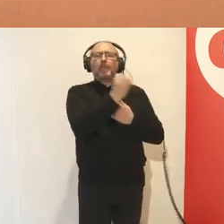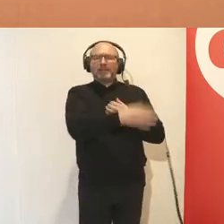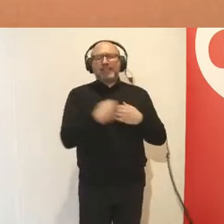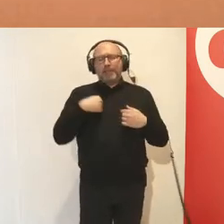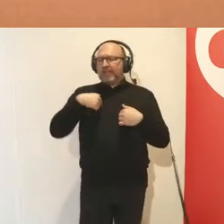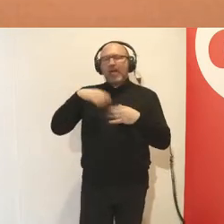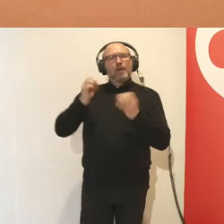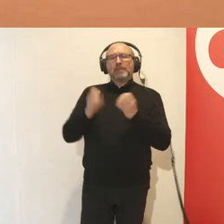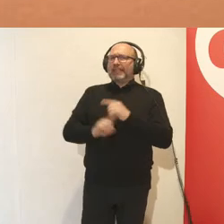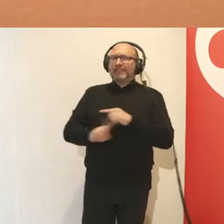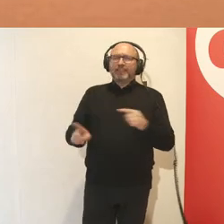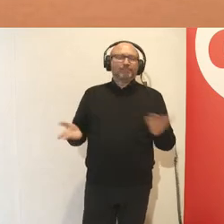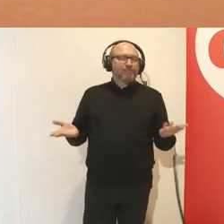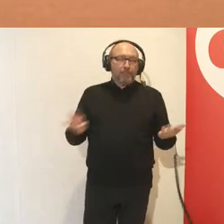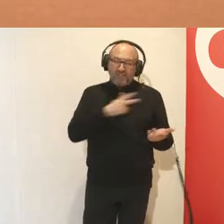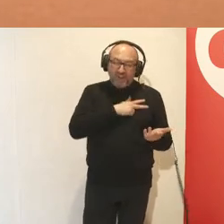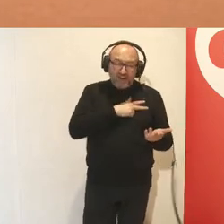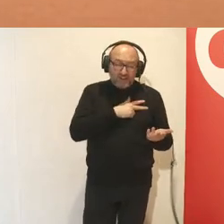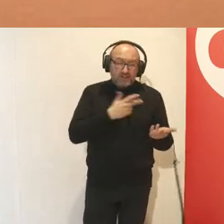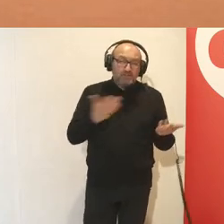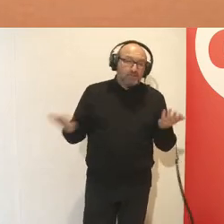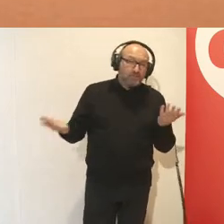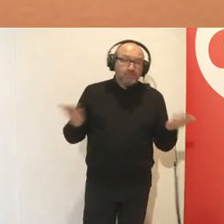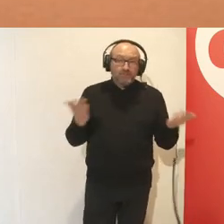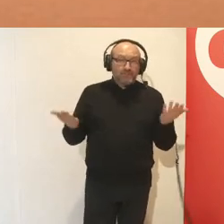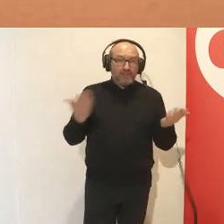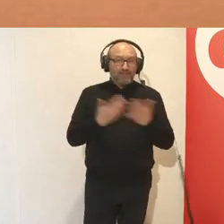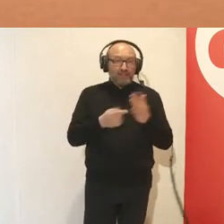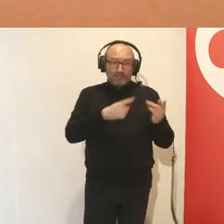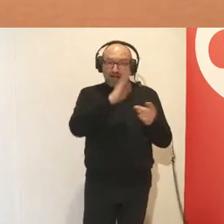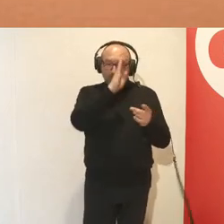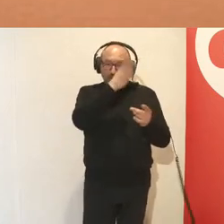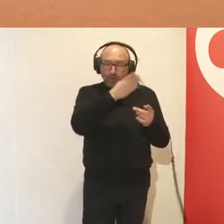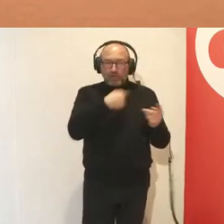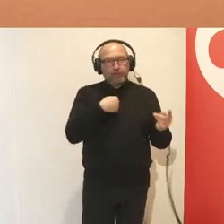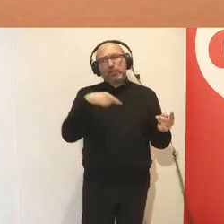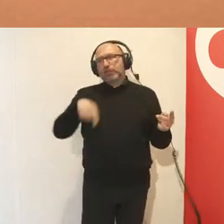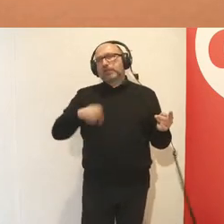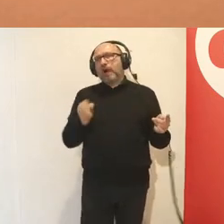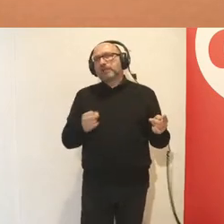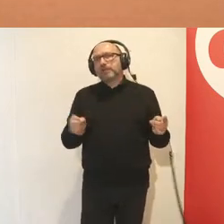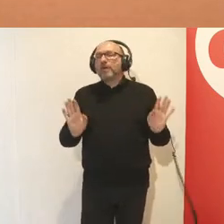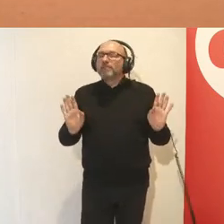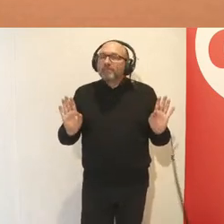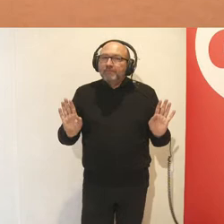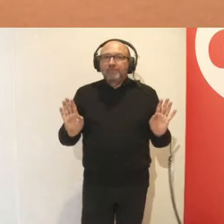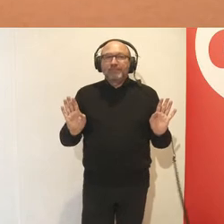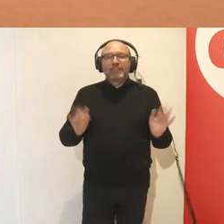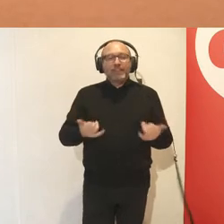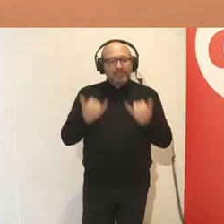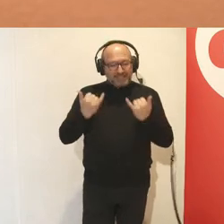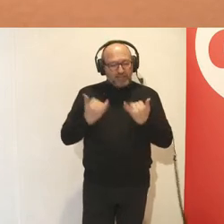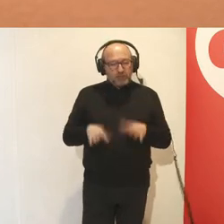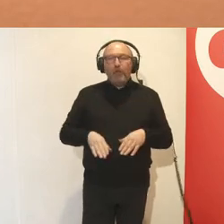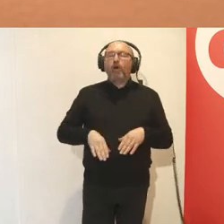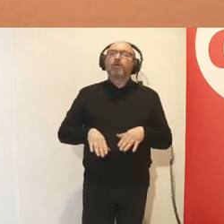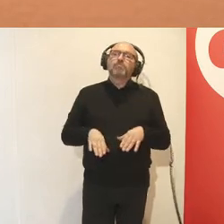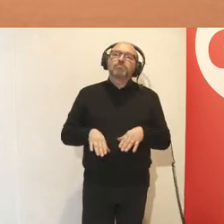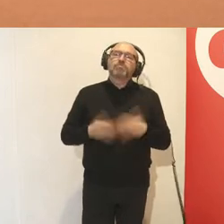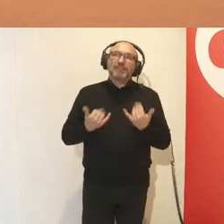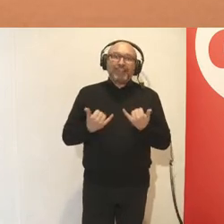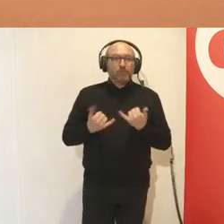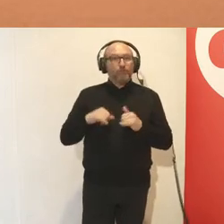denen irgendwelche absurden dinge passieren die so würden deshalb müssen wir frühzeitig eingreifen und ich habe so das